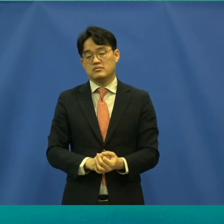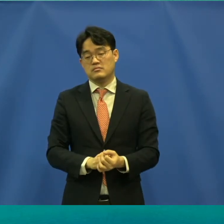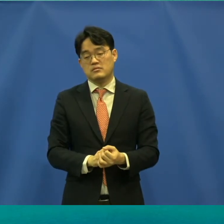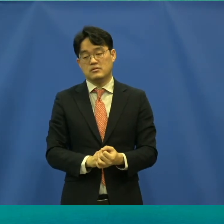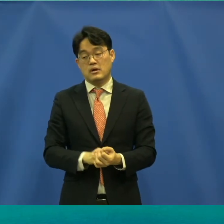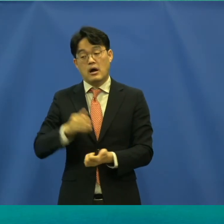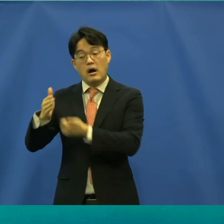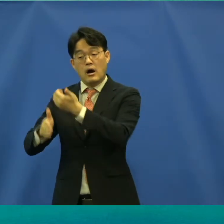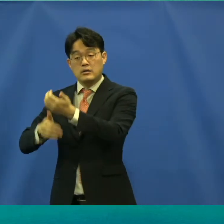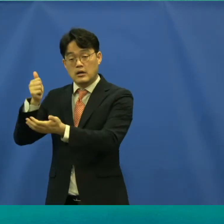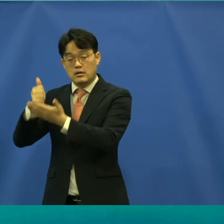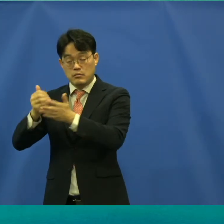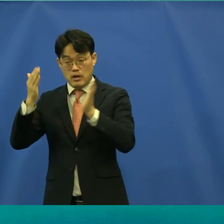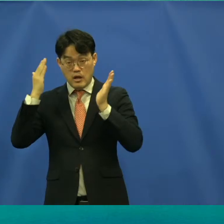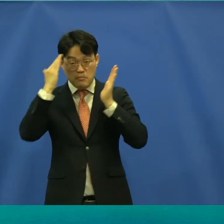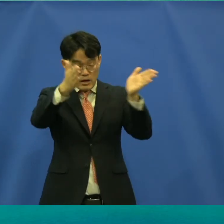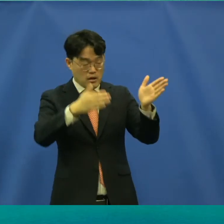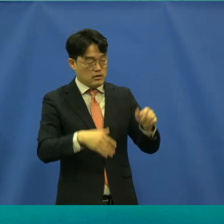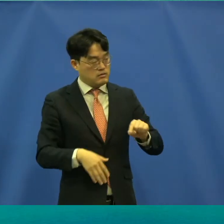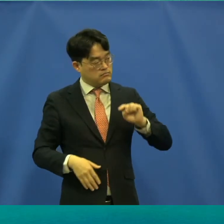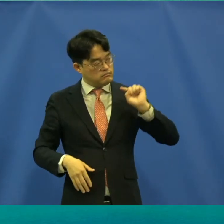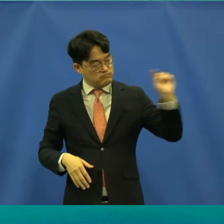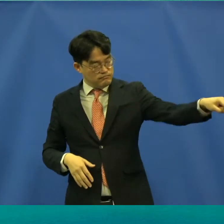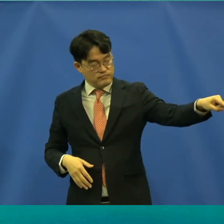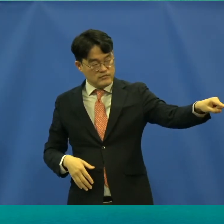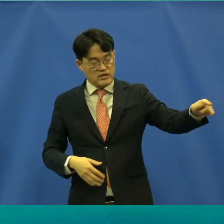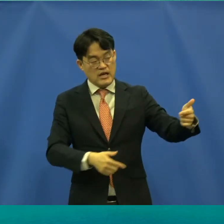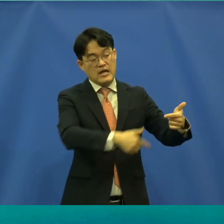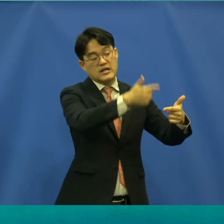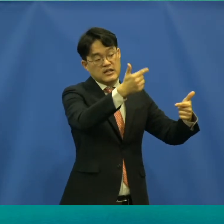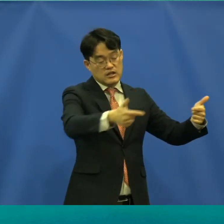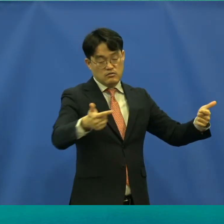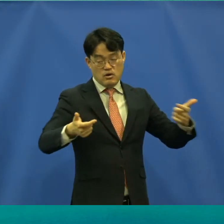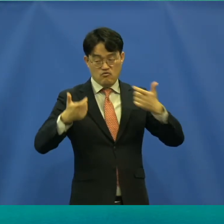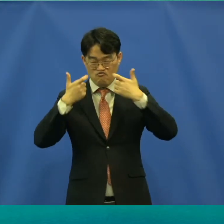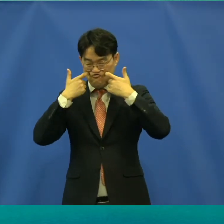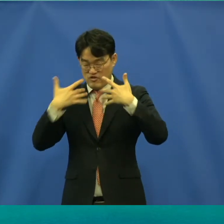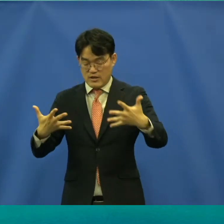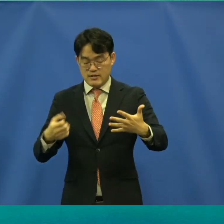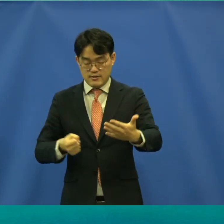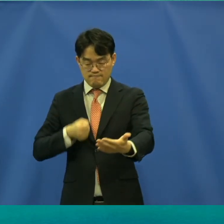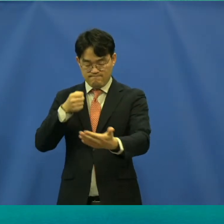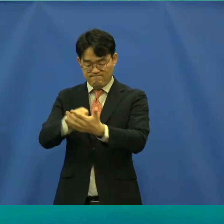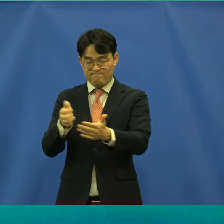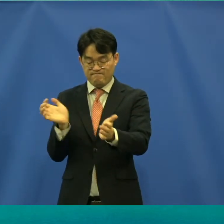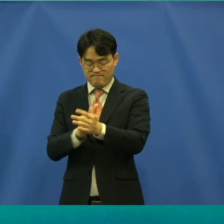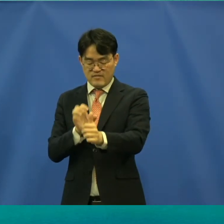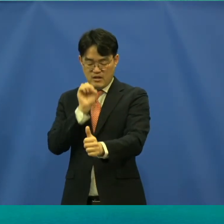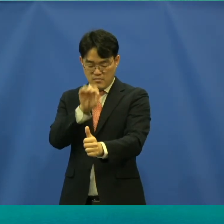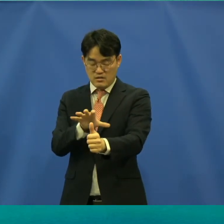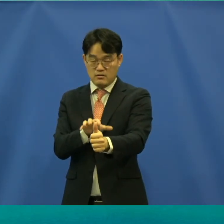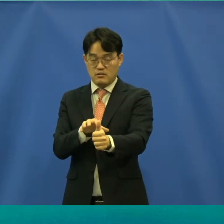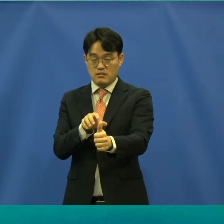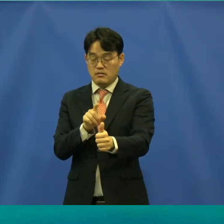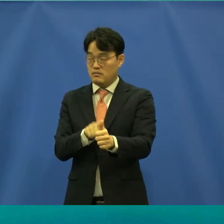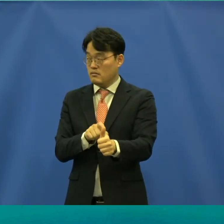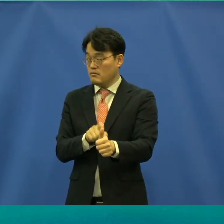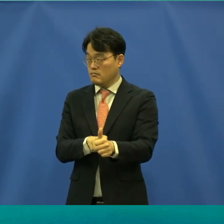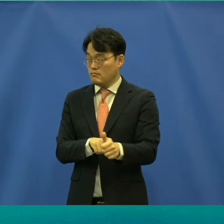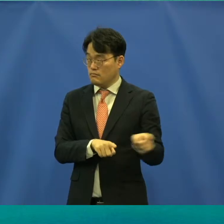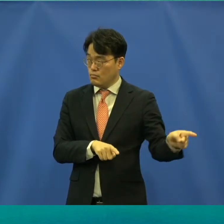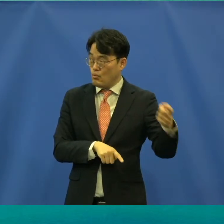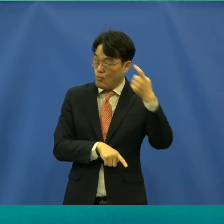요나가 가야 할 목적지를 알려주면 하나님의 계획 안에 들어있어요. 왜 그곳으로 가라고 하는지는 모르지만 하나님은 잘 알고